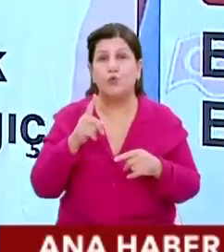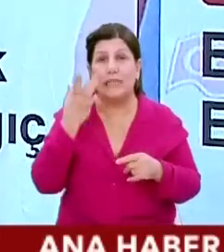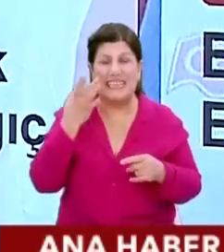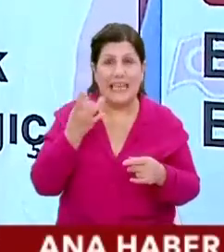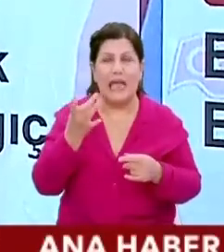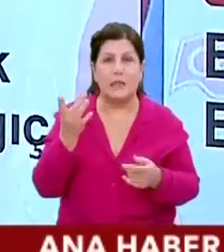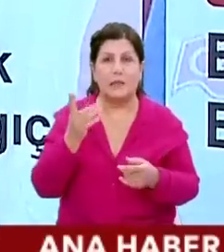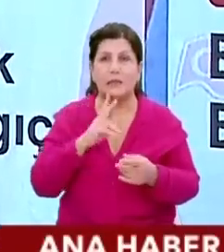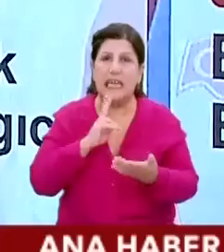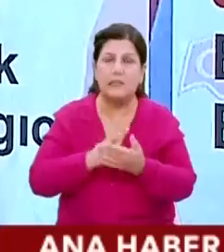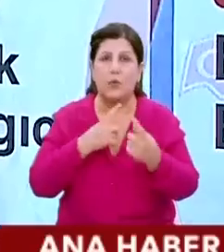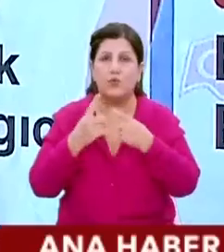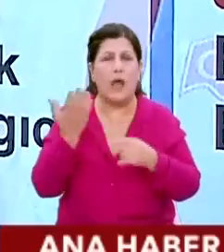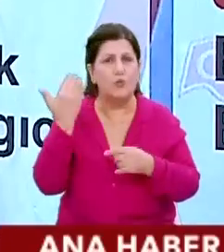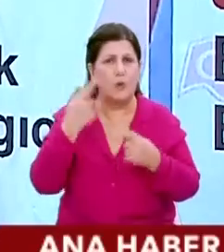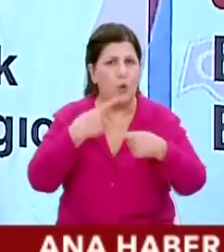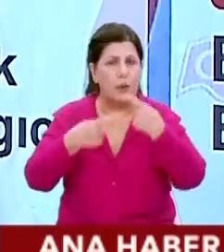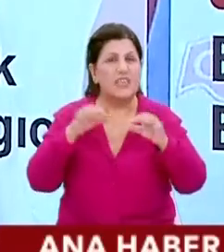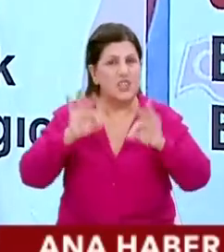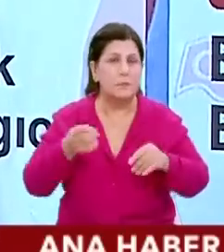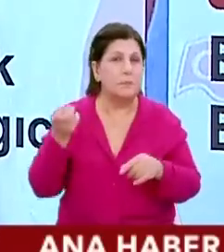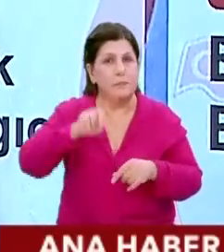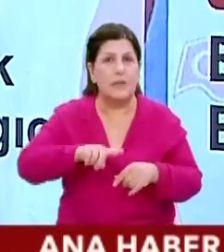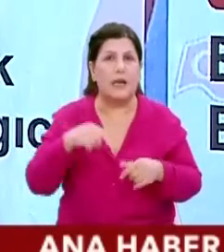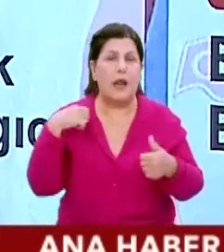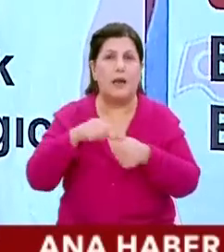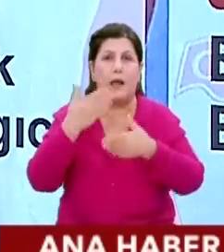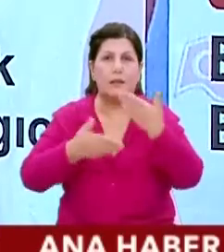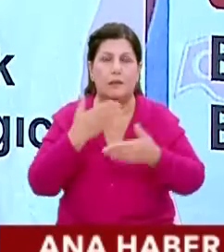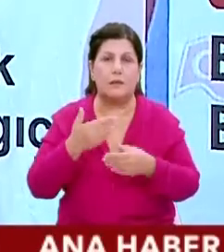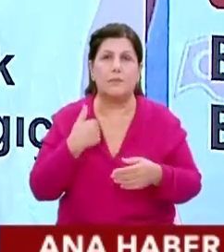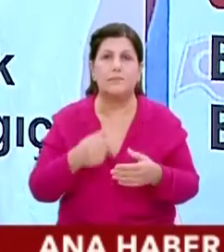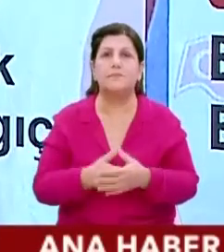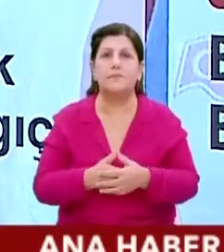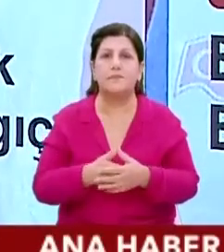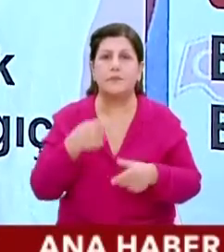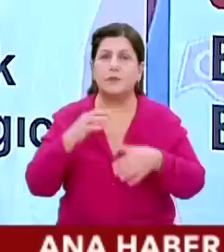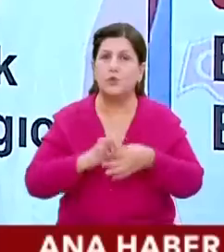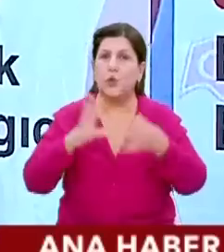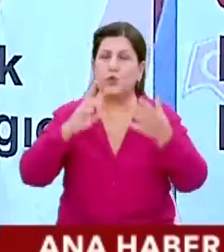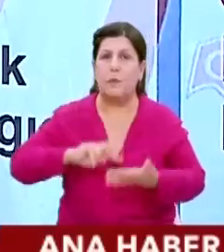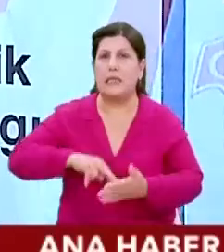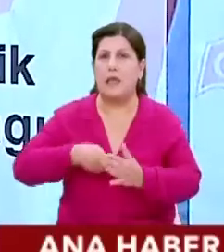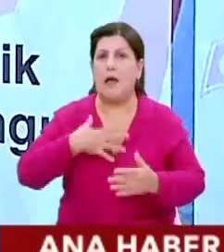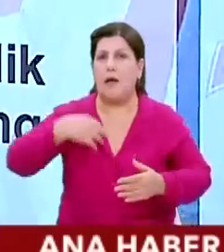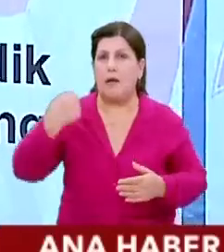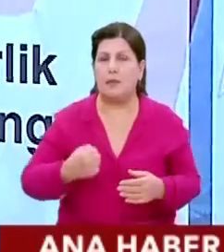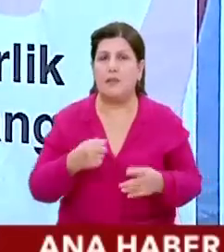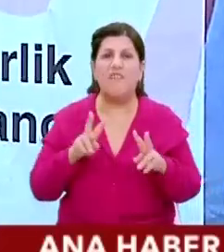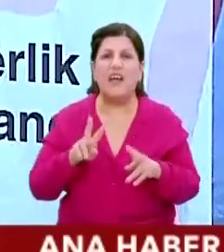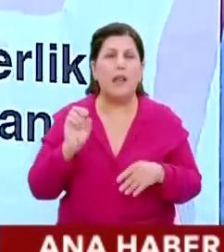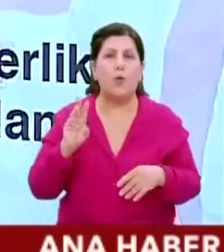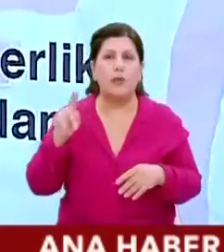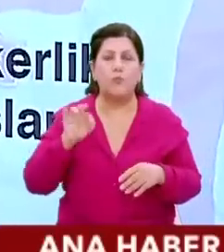ortaya koydu daha önce de söylemişti Şimdi de yani katmerlendi çözüm iradesi Vedat hoca